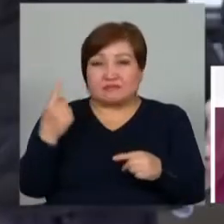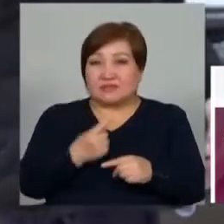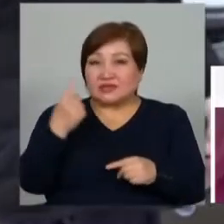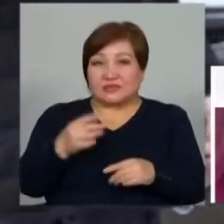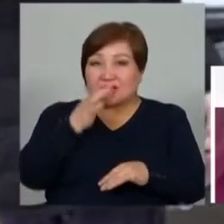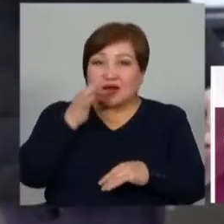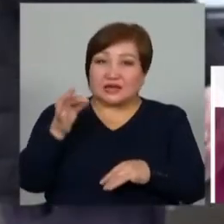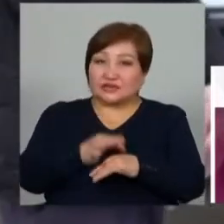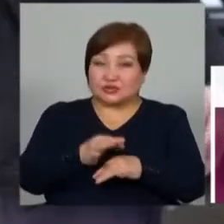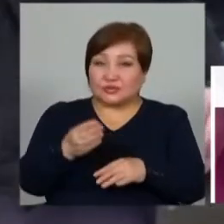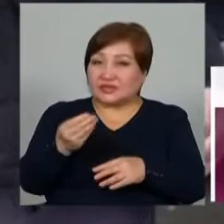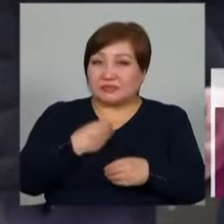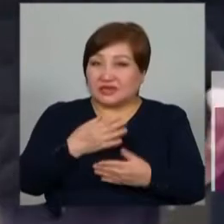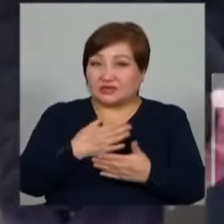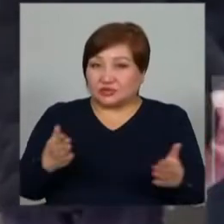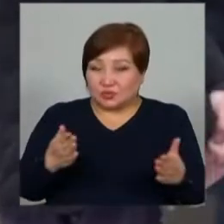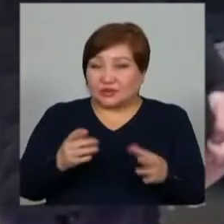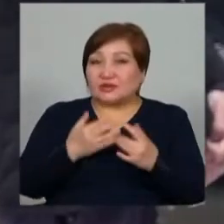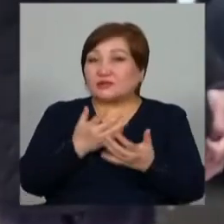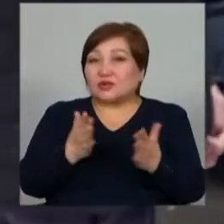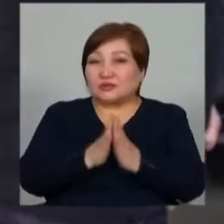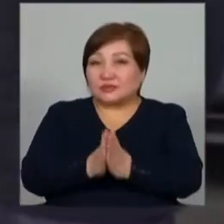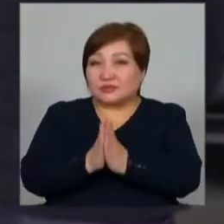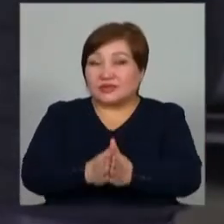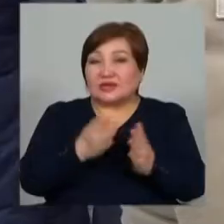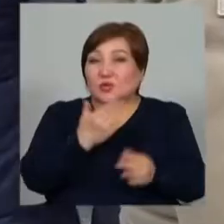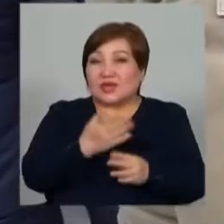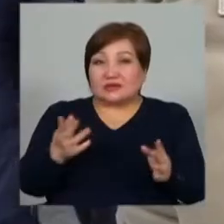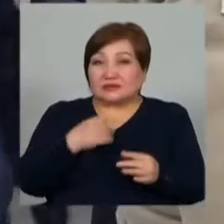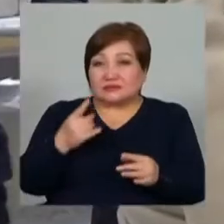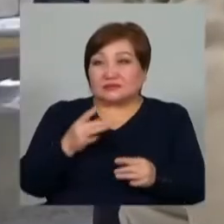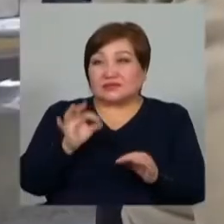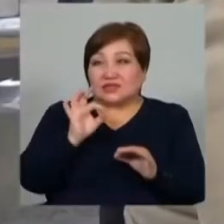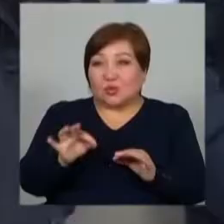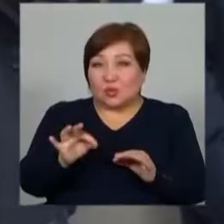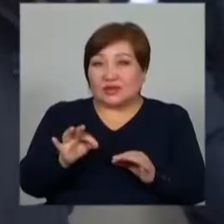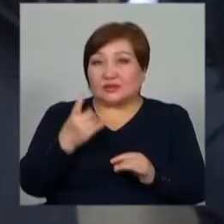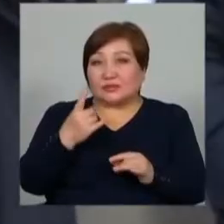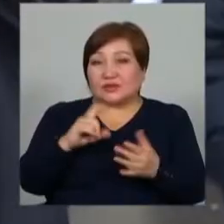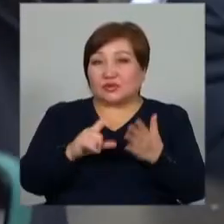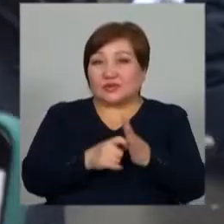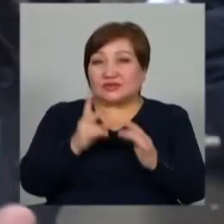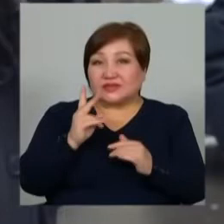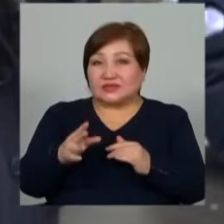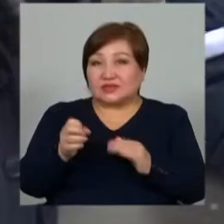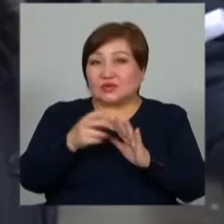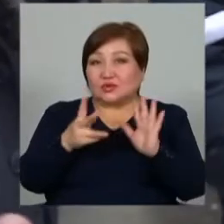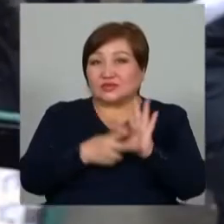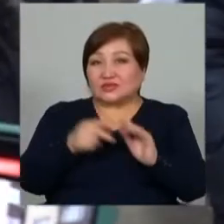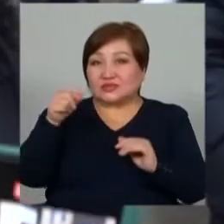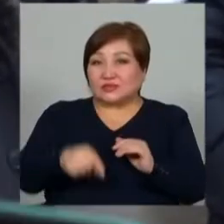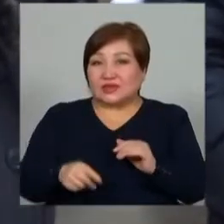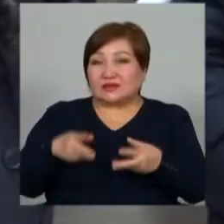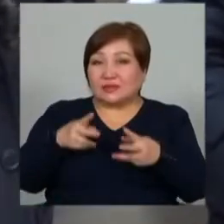жоқ. Қанша сұрап жатырмыз, требовать етіп жатырмыз, оның ешқайсысына. 0 бір бөлмелі квартирама 18 мың за отопление келіп